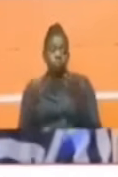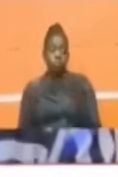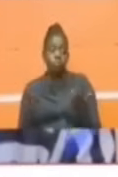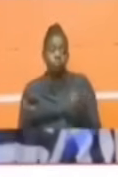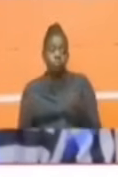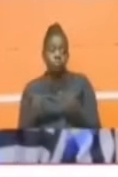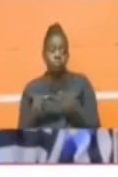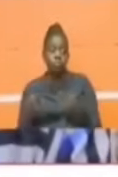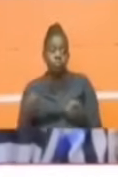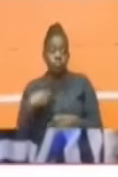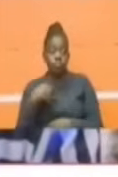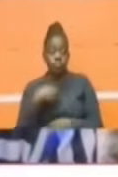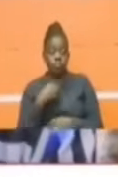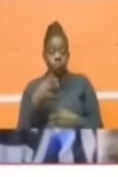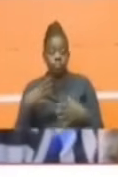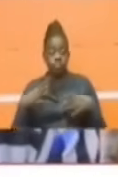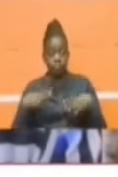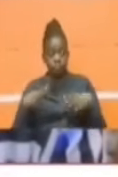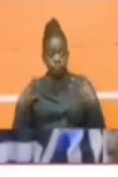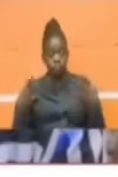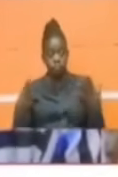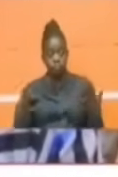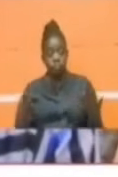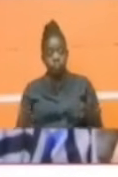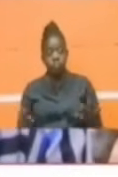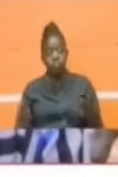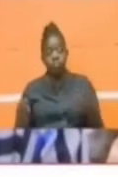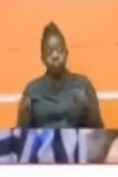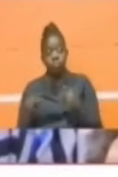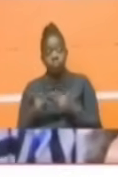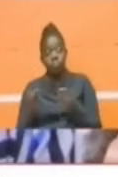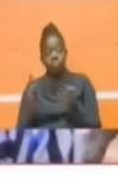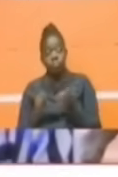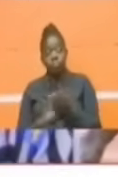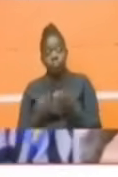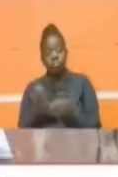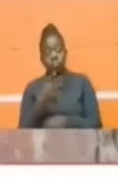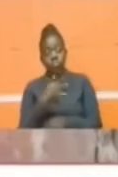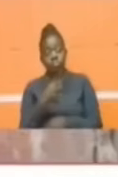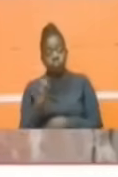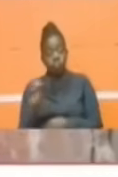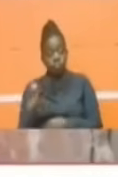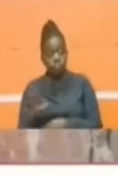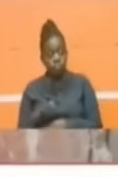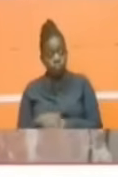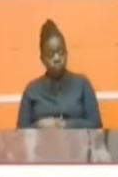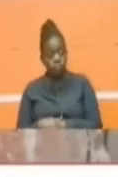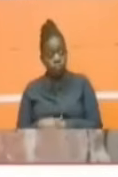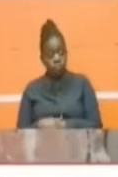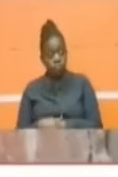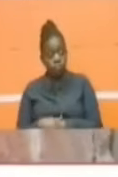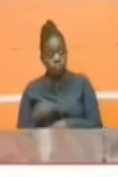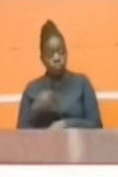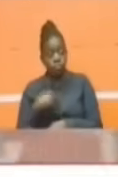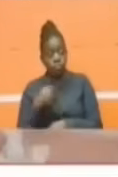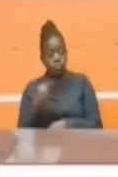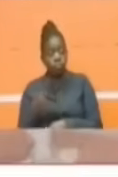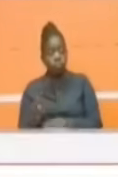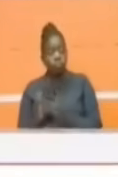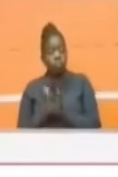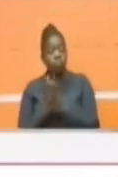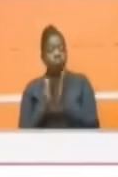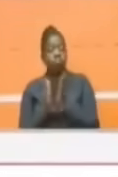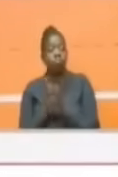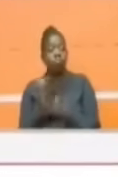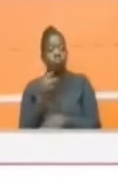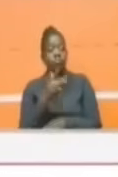wali muna majie ya umuli ya kudali ya lutenanti wawula anti yafuna yon namba yana wawawe ya anjula namba yeye